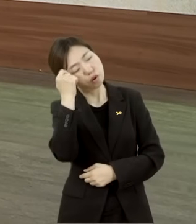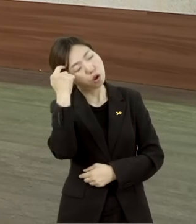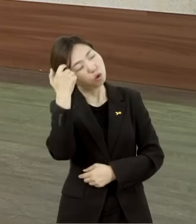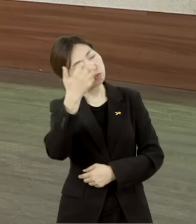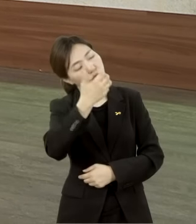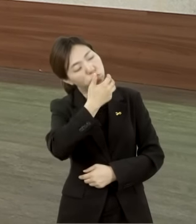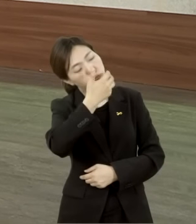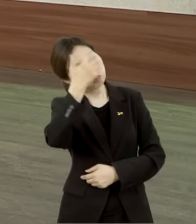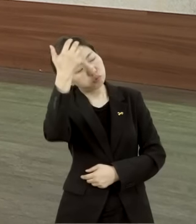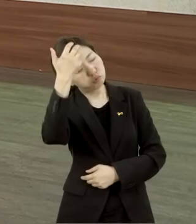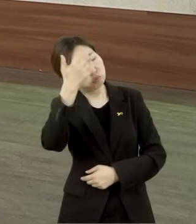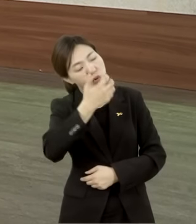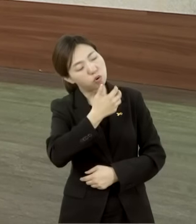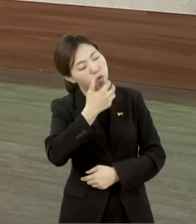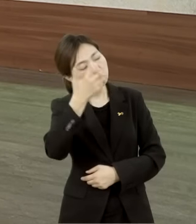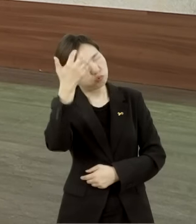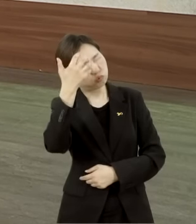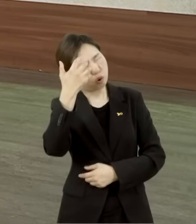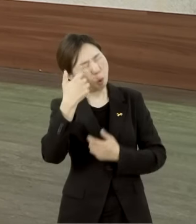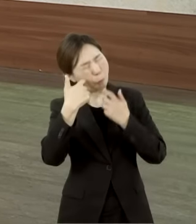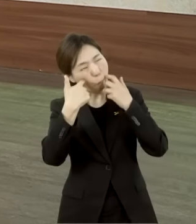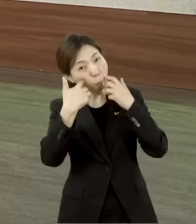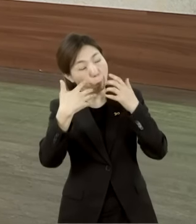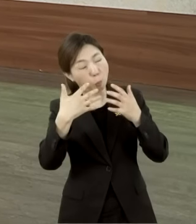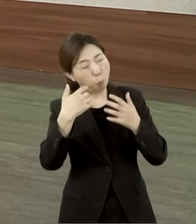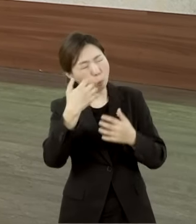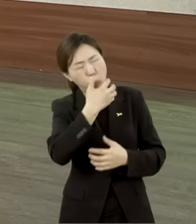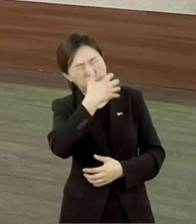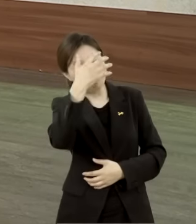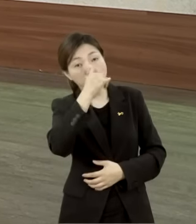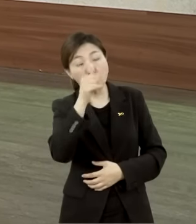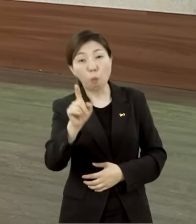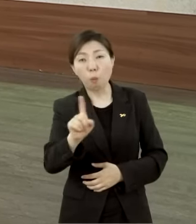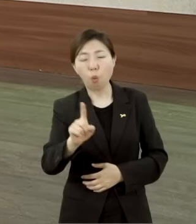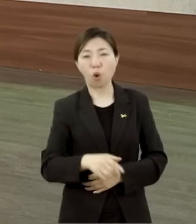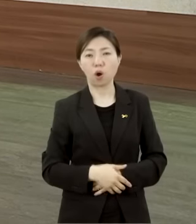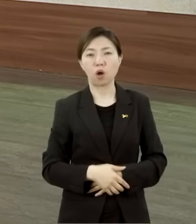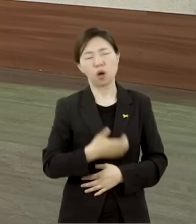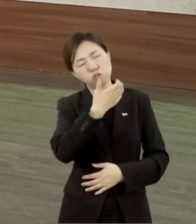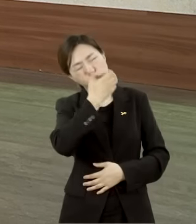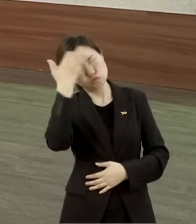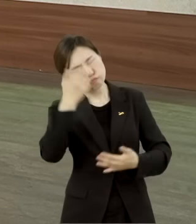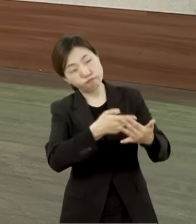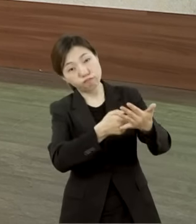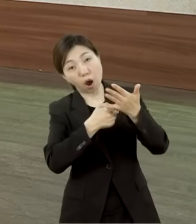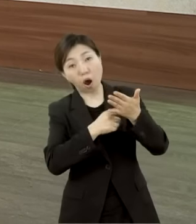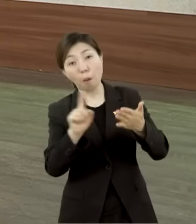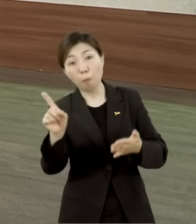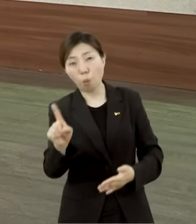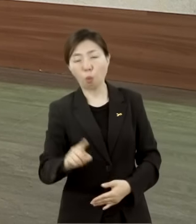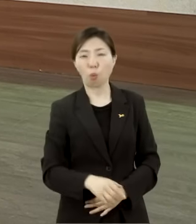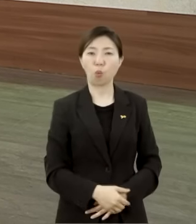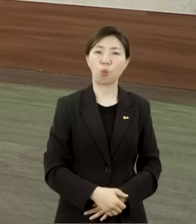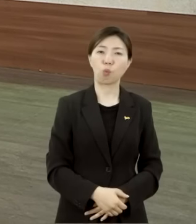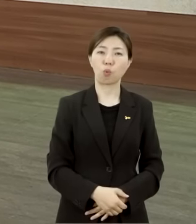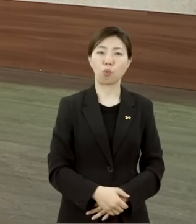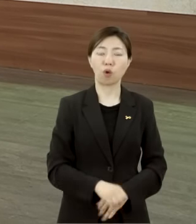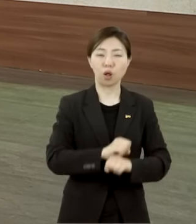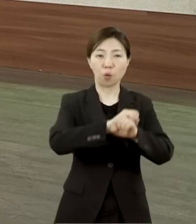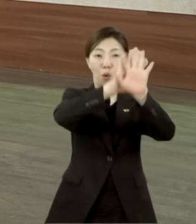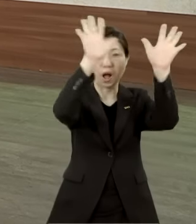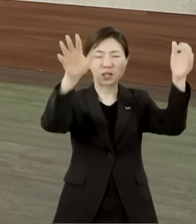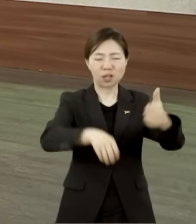꿨어요 그 관세음보살님 마이불 불사를 다 마치고 난 뒤에 그 다음 날인가 며칠